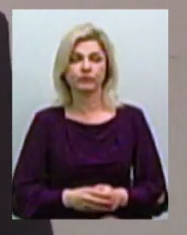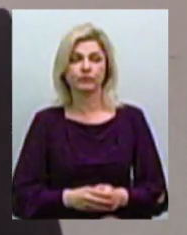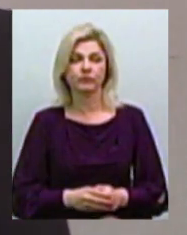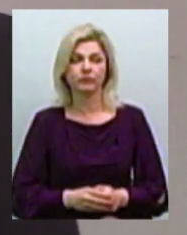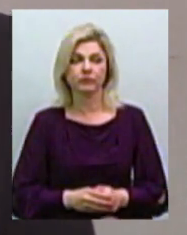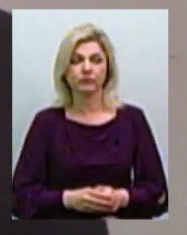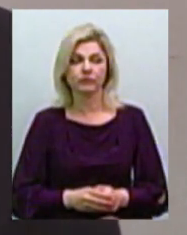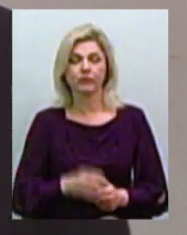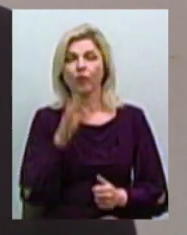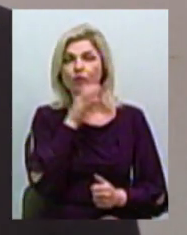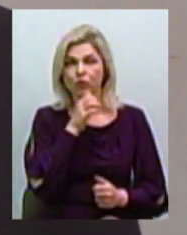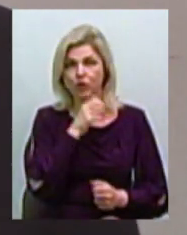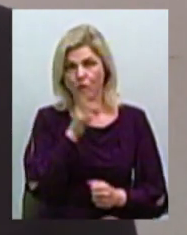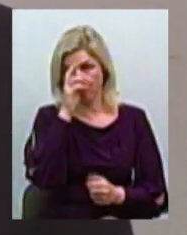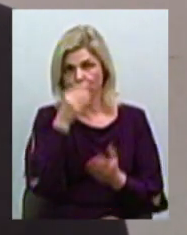хищення